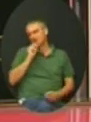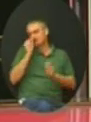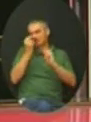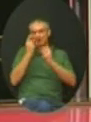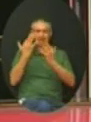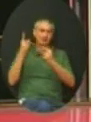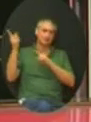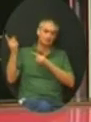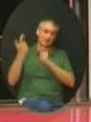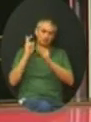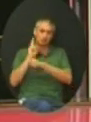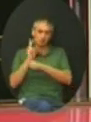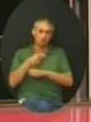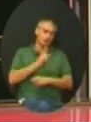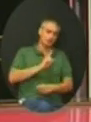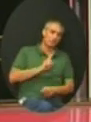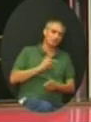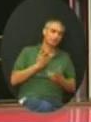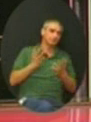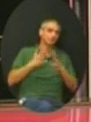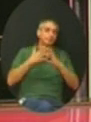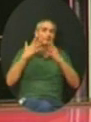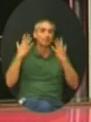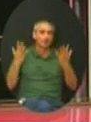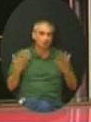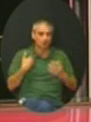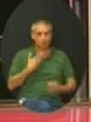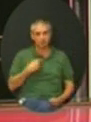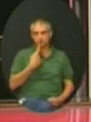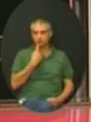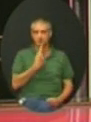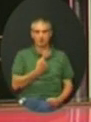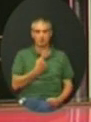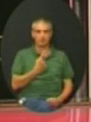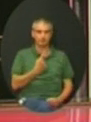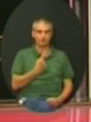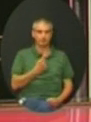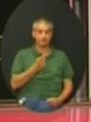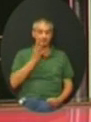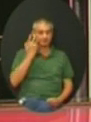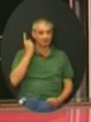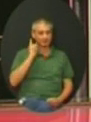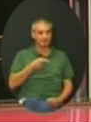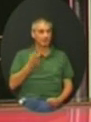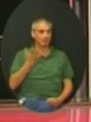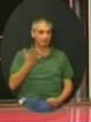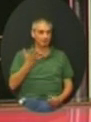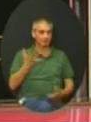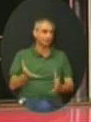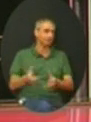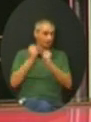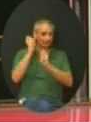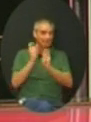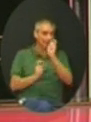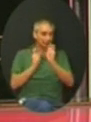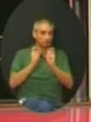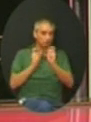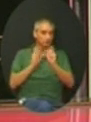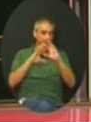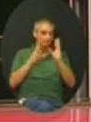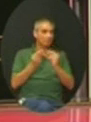של כמה אלה הקפידו וכמה אלה הקפידו. בגדול, אני רוצה לומר שכשצריך לחלץ בני אדם